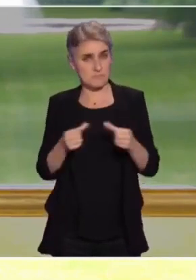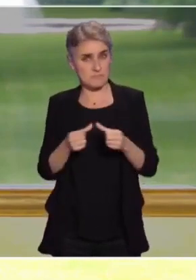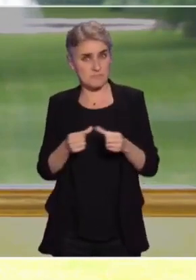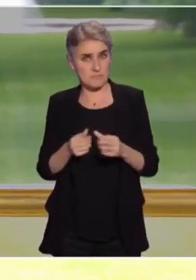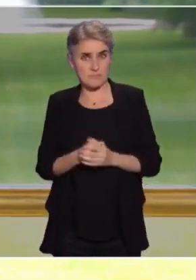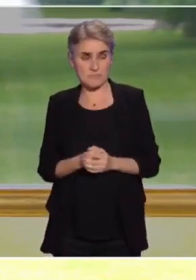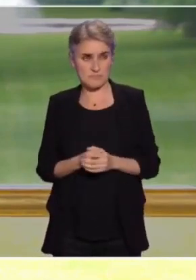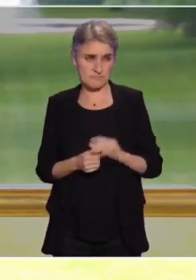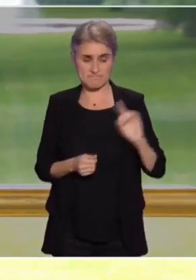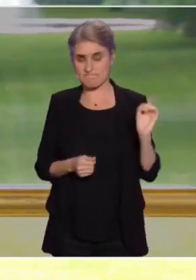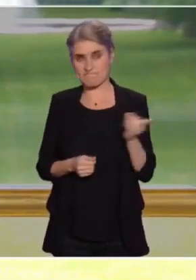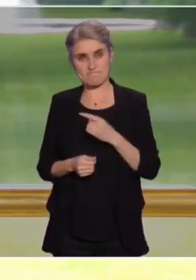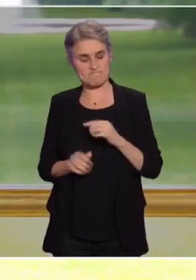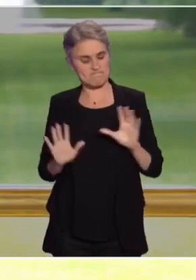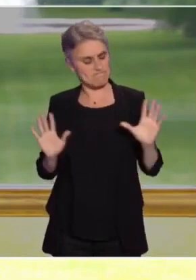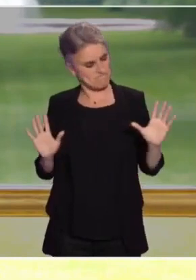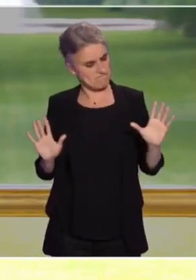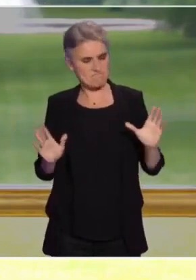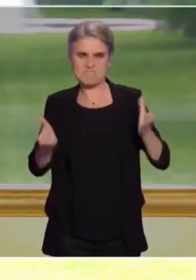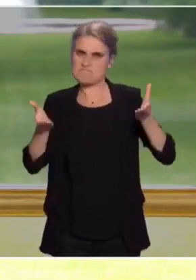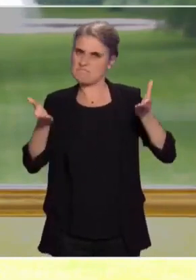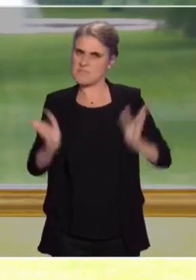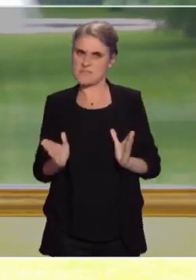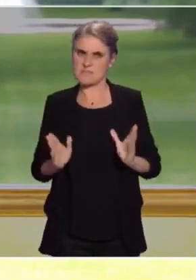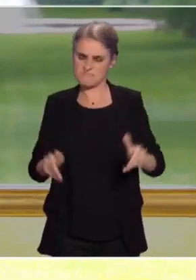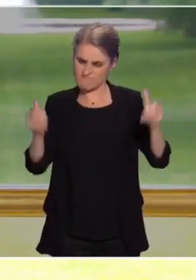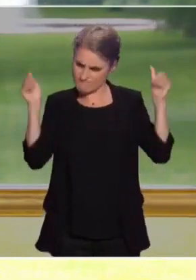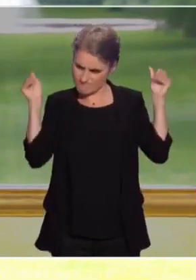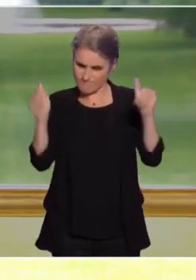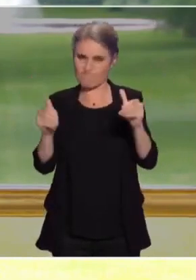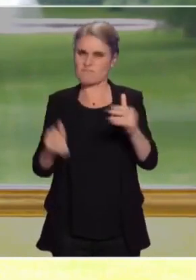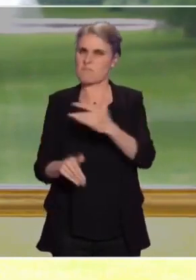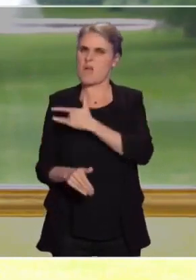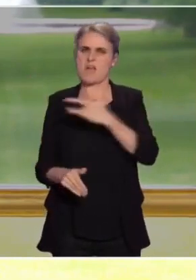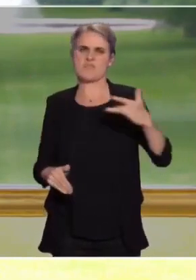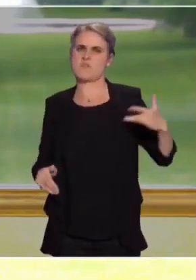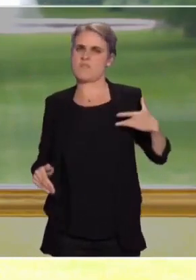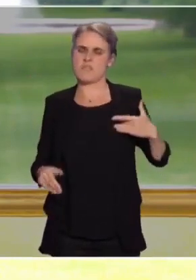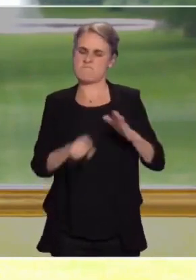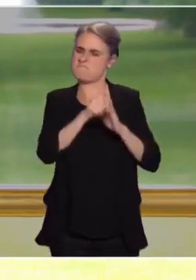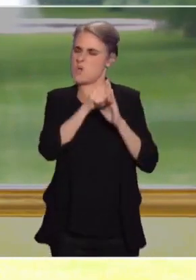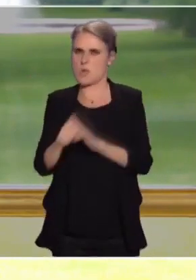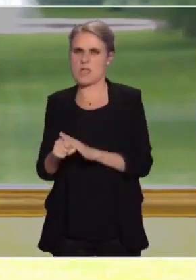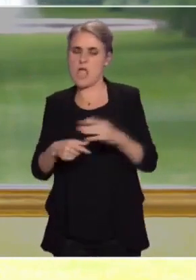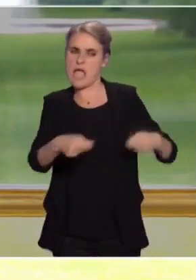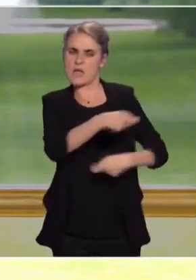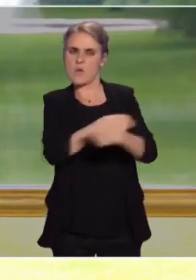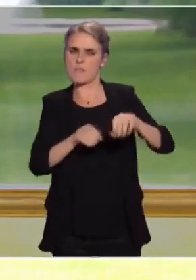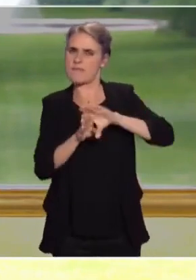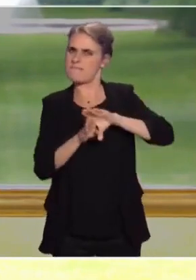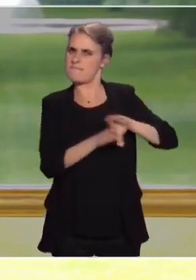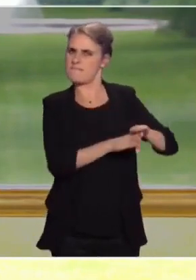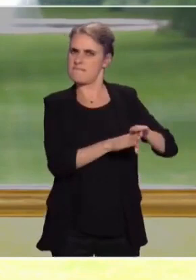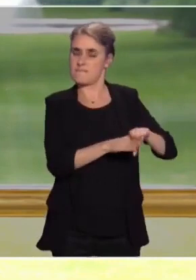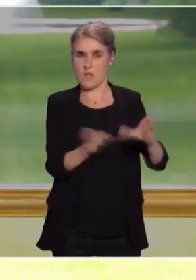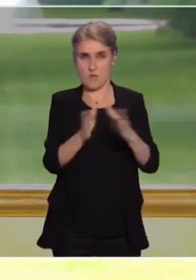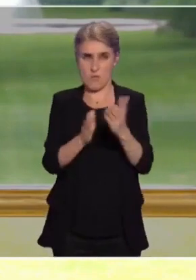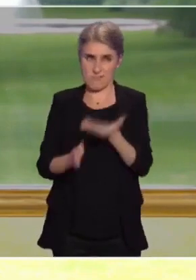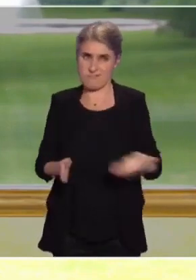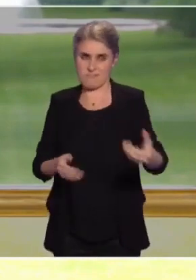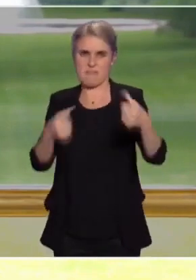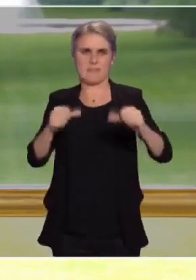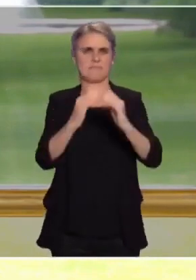humaniste de placer la santé au dessus de l'économie en vous demandant de rester chez vous